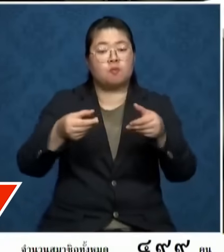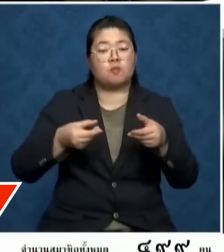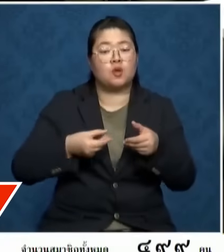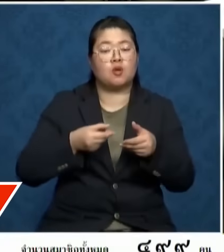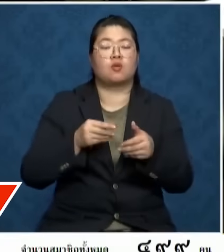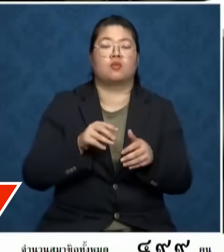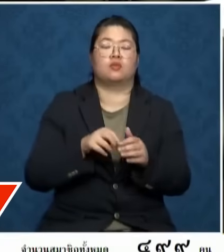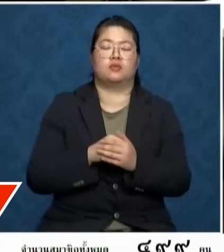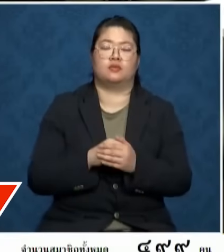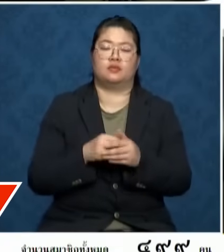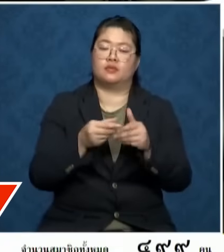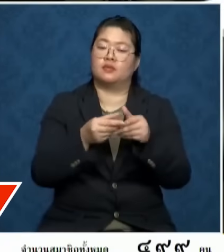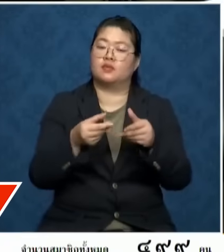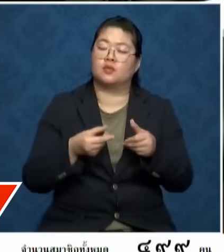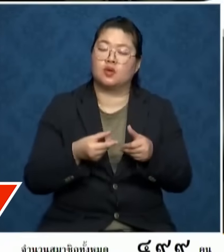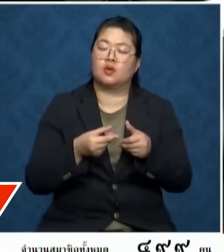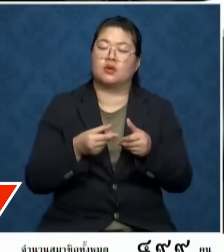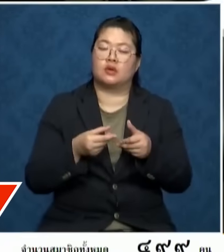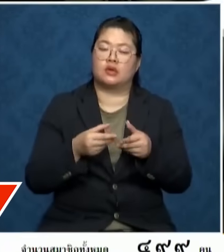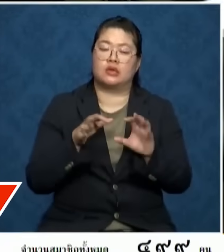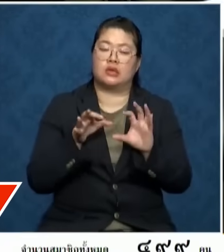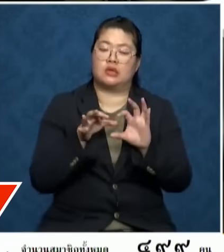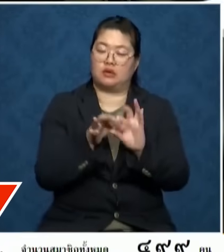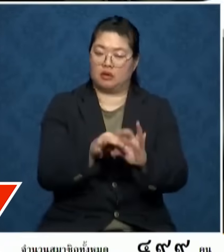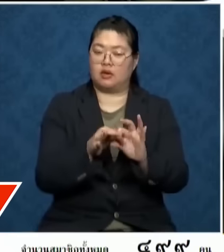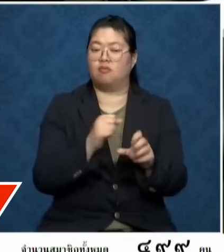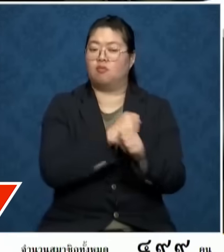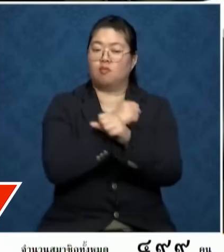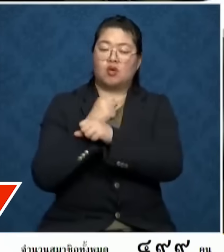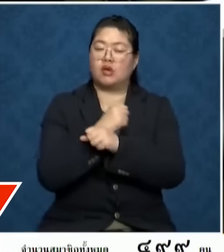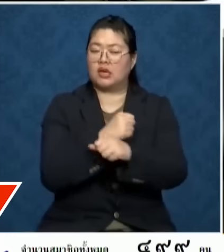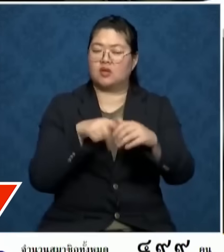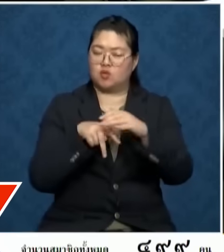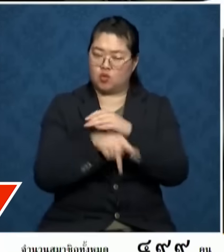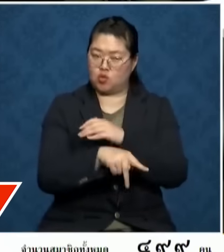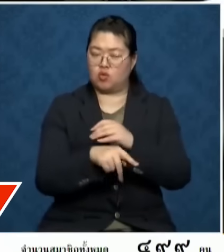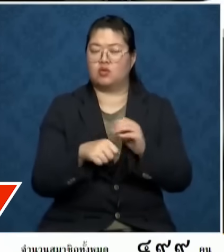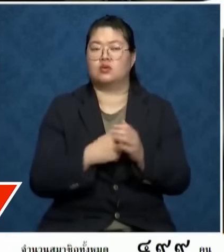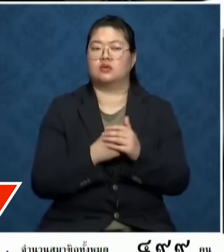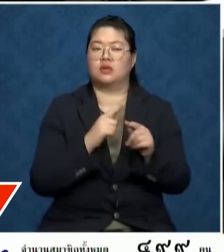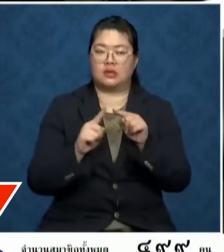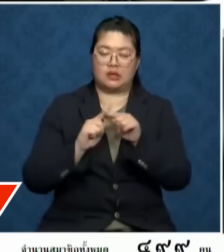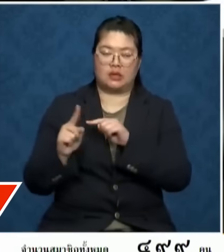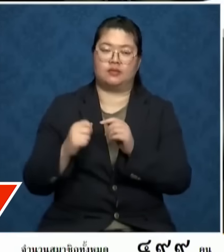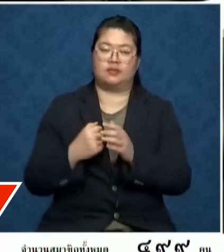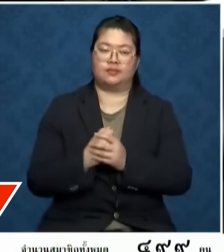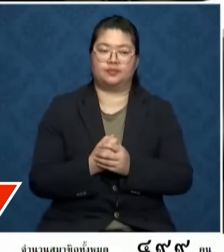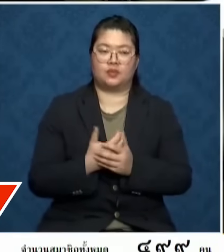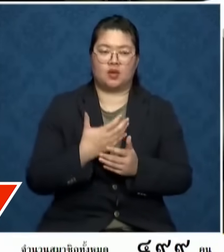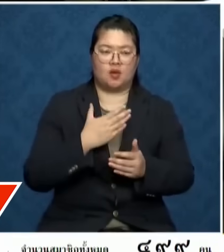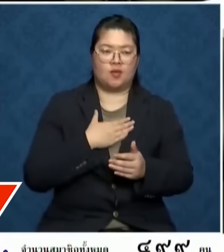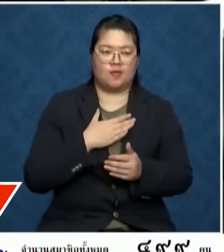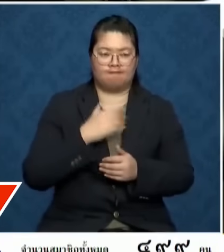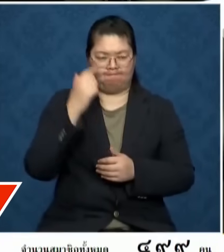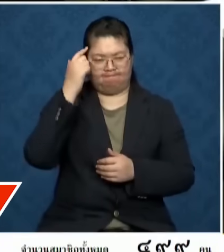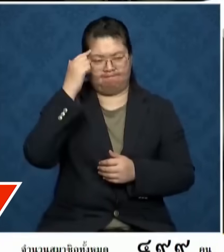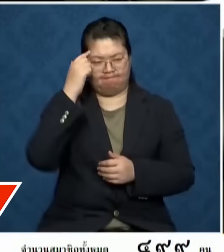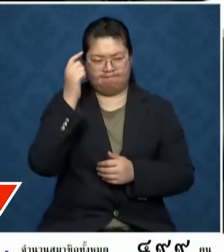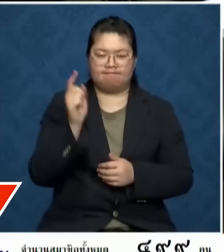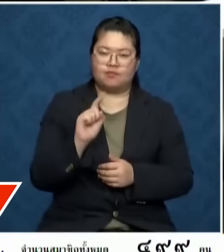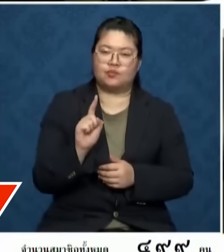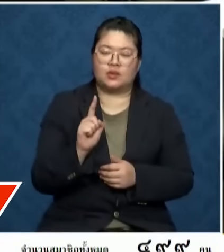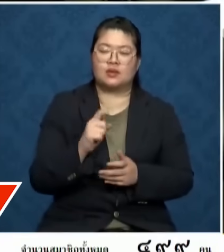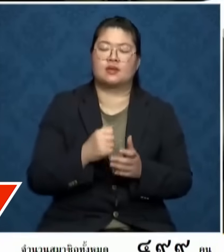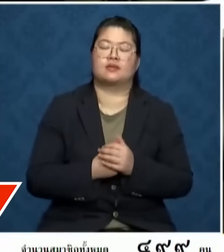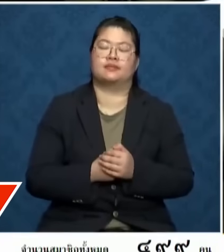มาตรการของฝ่ายบริหารในการป้องกันและปราบปรามการทุจริตอยู่ซึ่งผมก็จะให้ความเห็นในเชิงปรากฏการณ์ที่